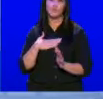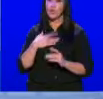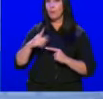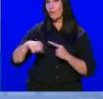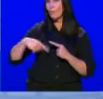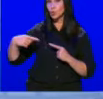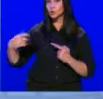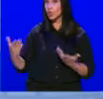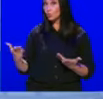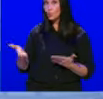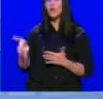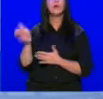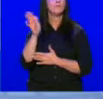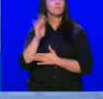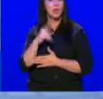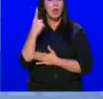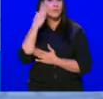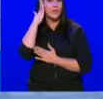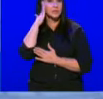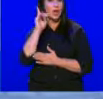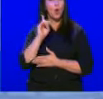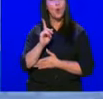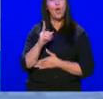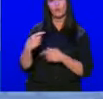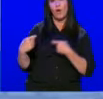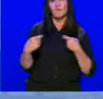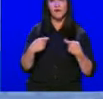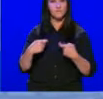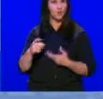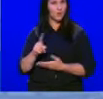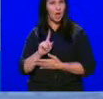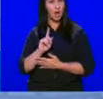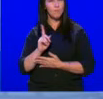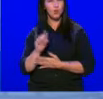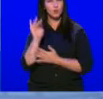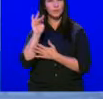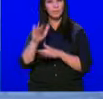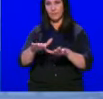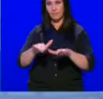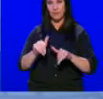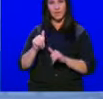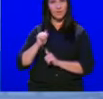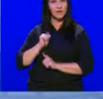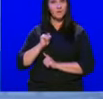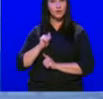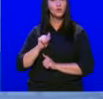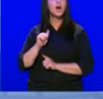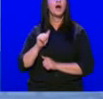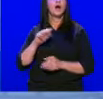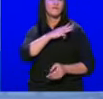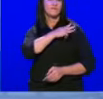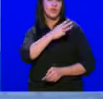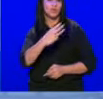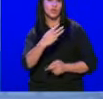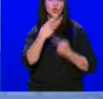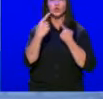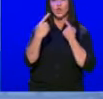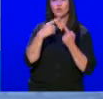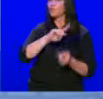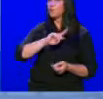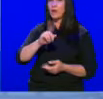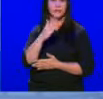процедури. Дали една страна, която е във война, може да бъде приета в НАТО, Вашингтонският договор не го